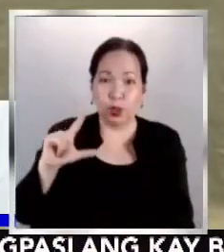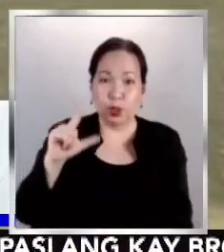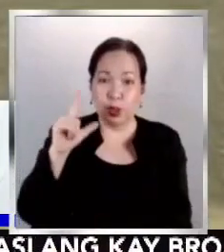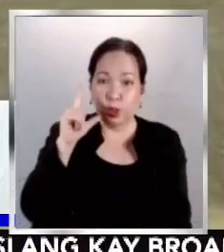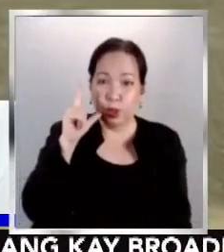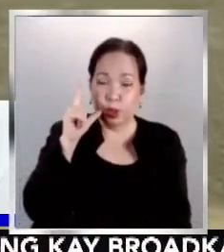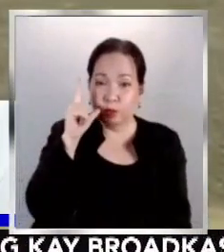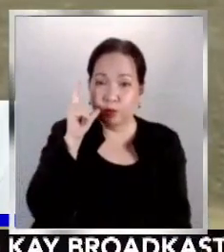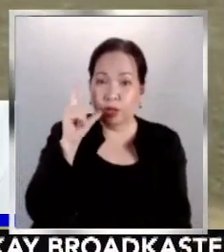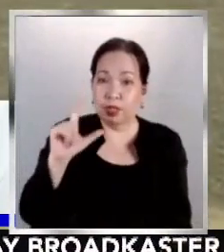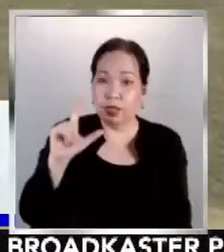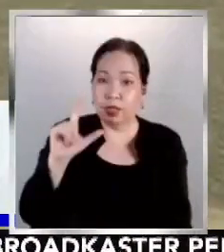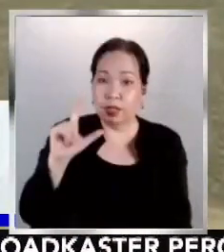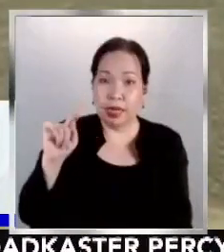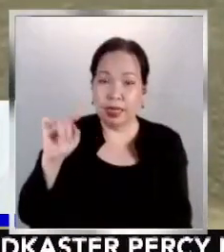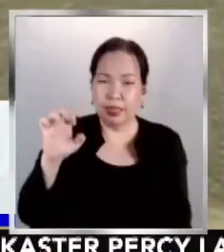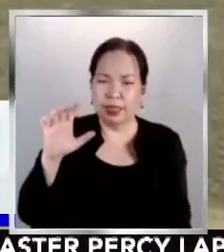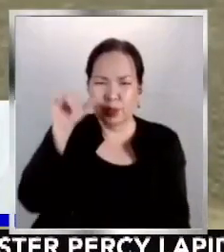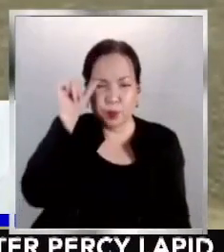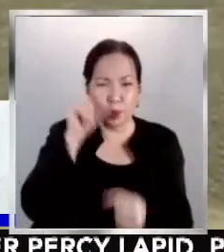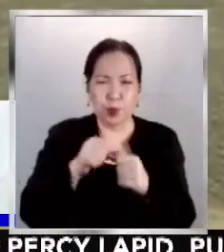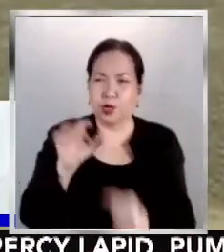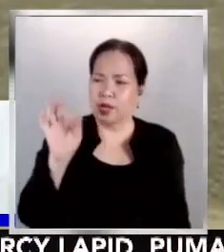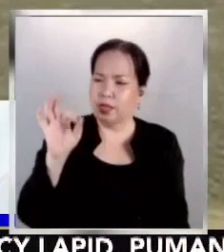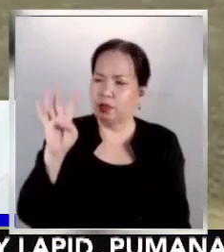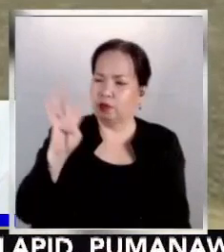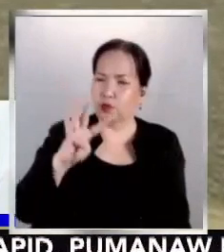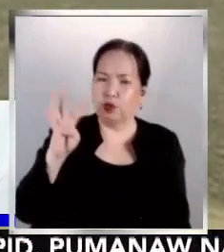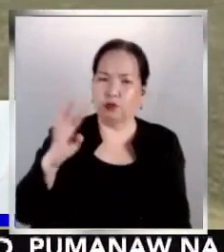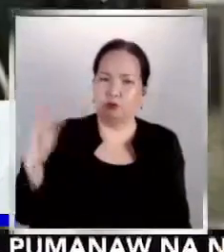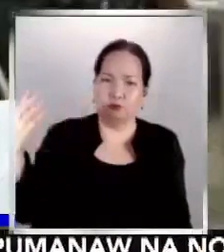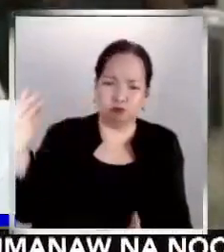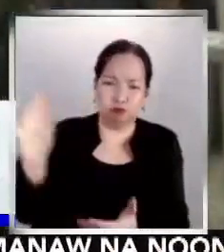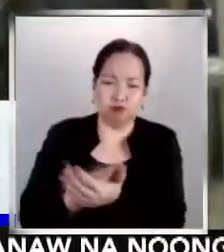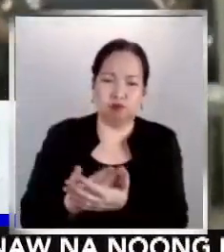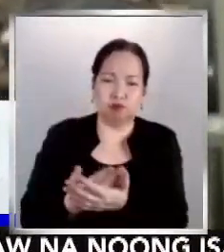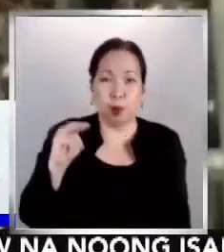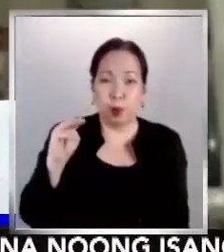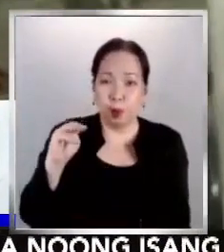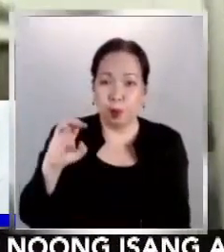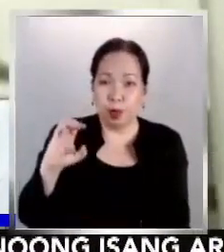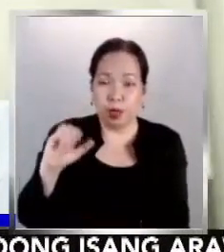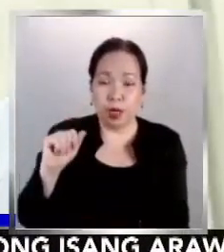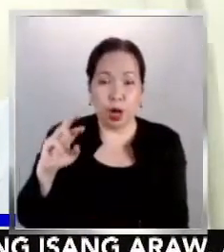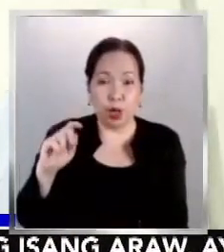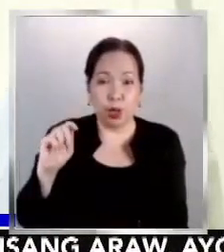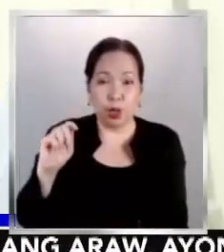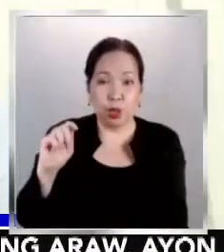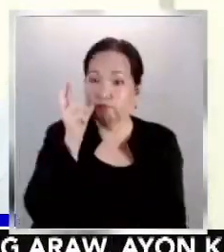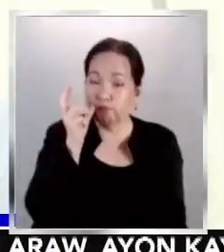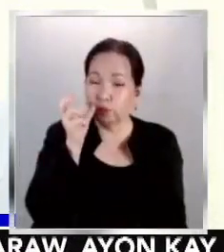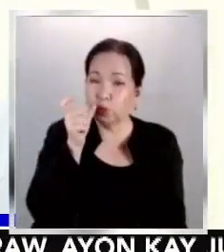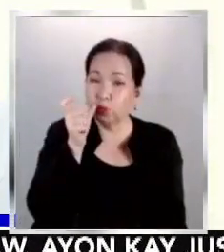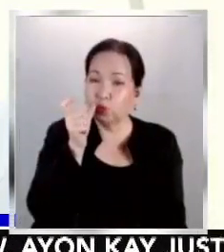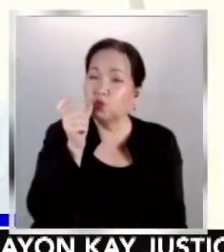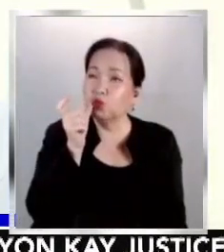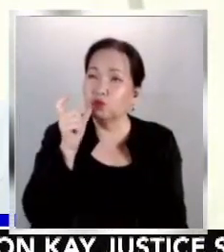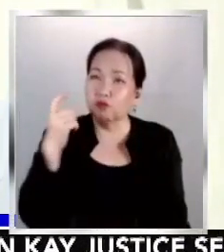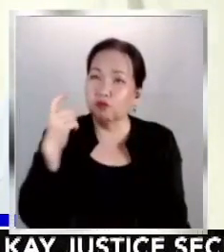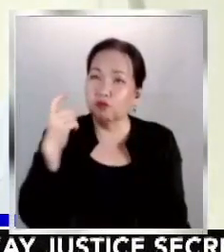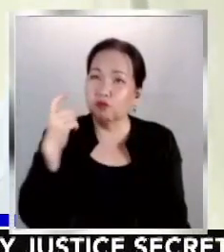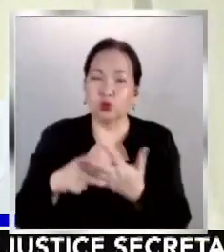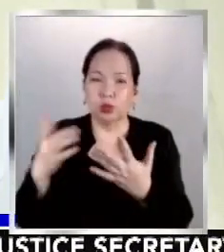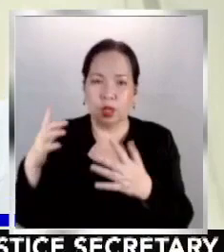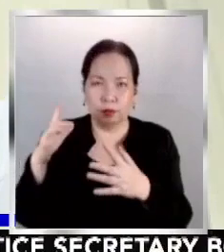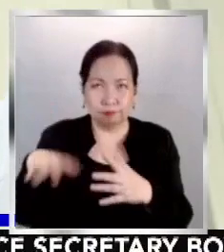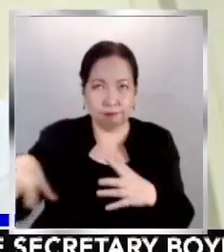Allied Forces noong 1944 sa pangungunan ni General Douglas MacArthur na naging susi para makamit ng Pilipinas ang kalayaan mula